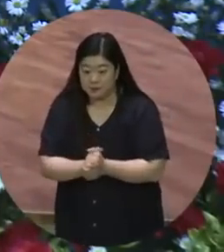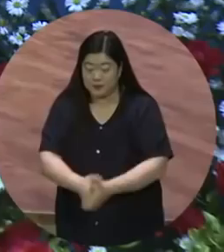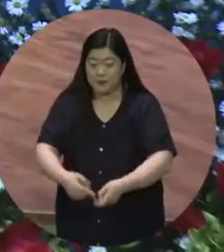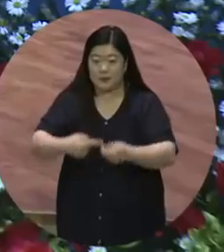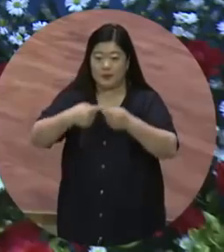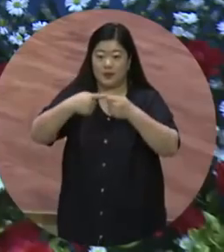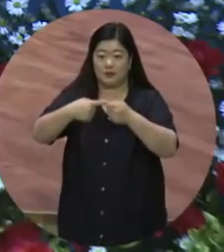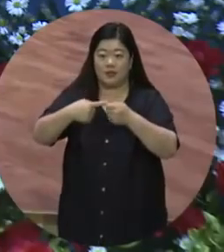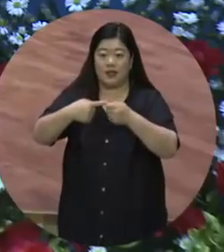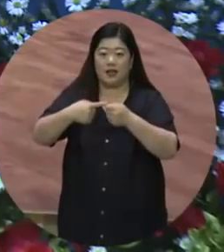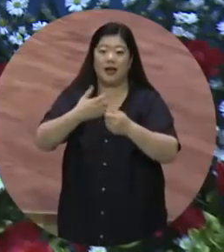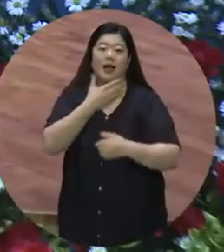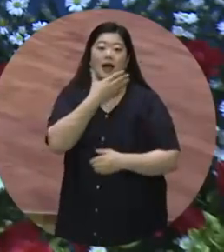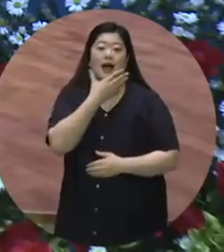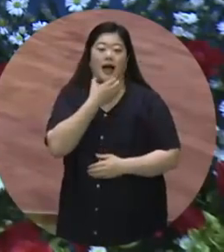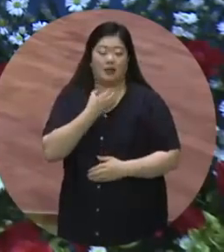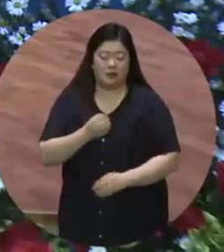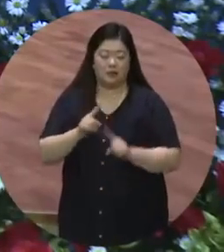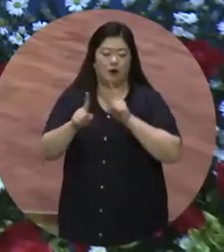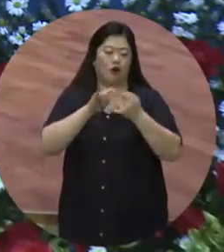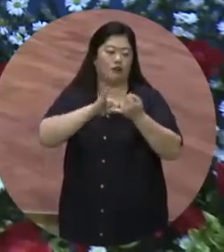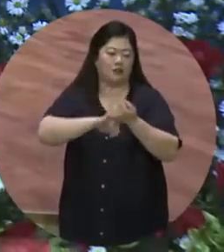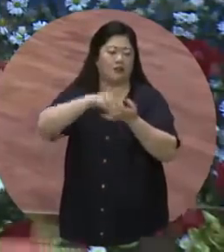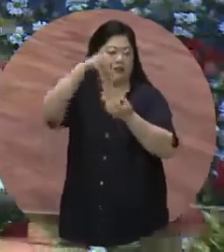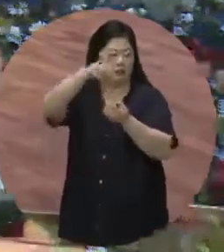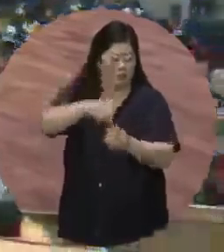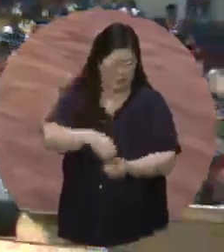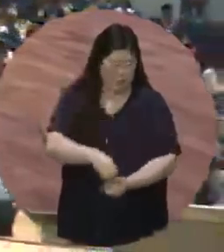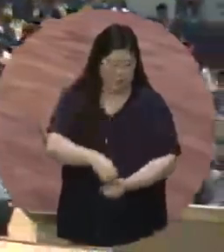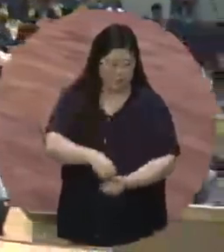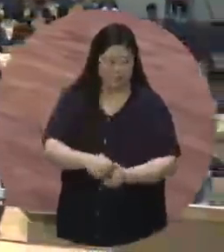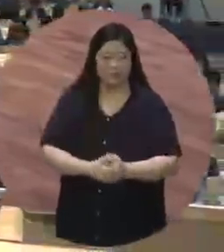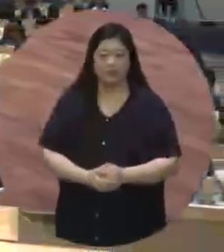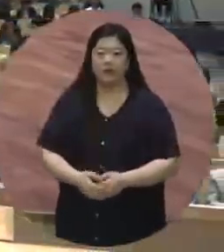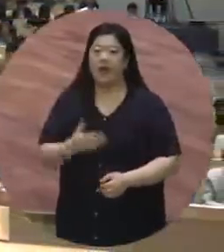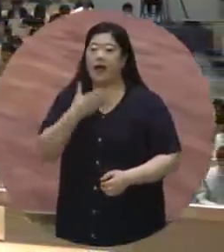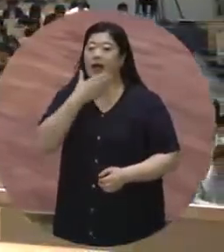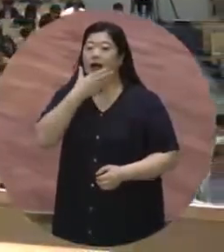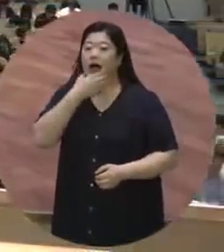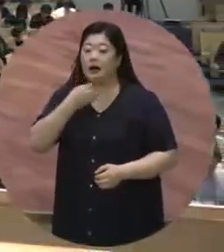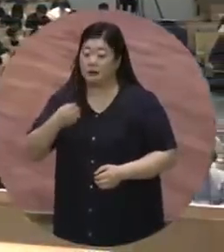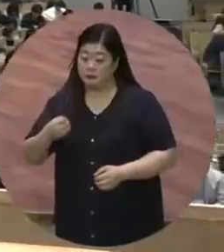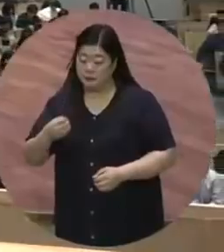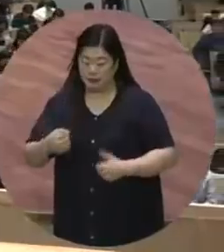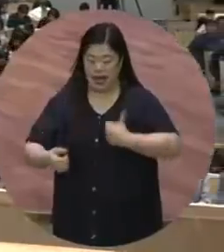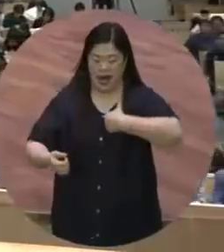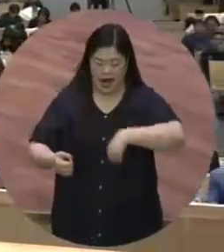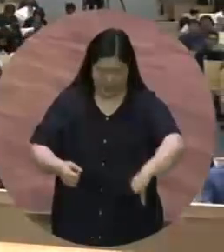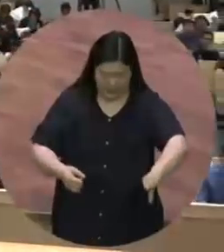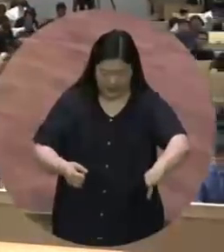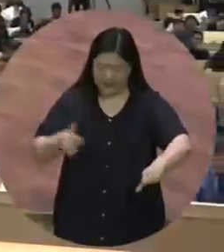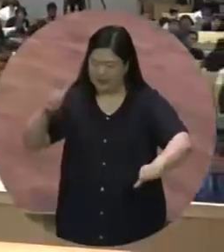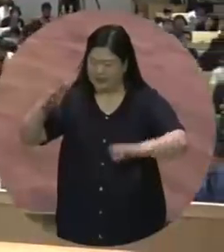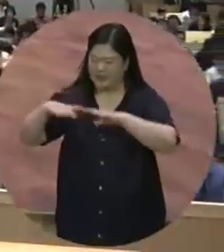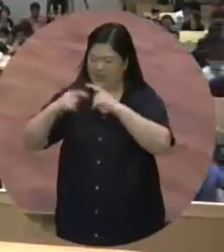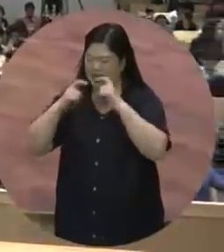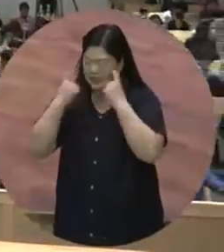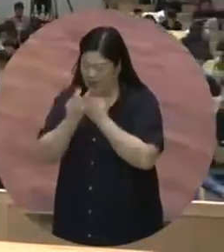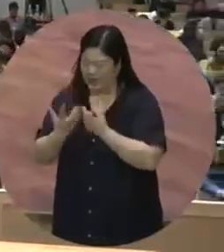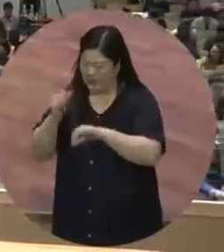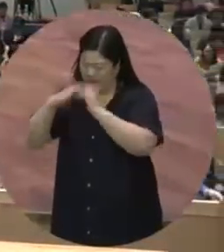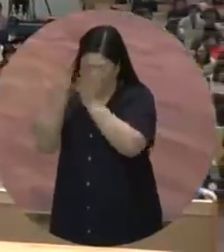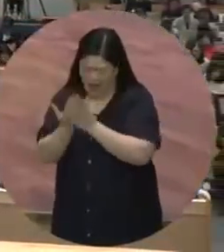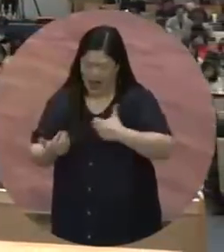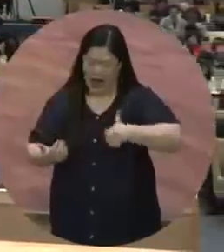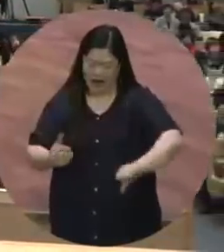언약 전달입니다. 자, 5절 6절 봅니다. 아브라함이 이삭에게 자기의 모든 소유를 주었고 자기